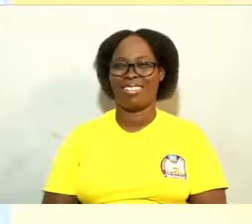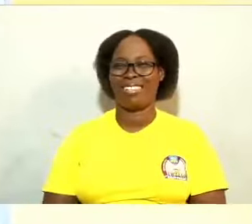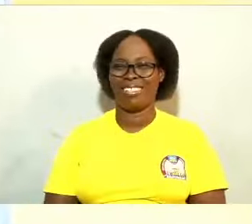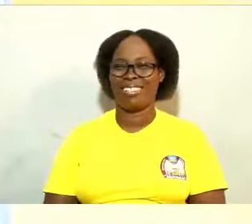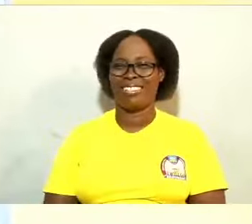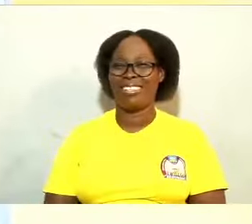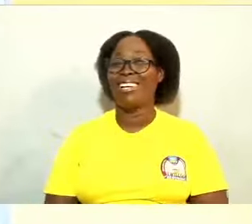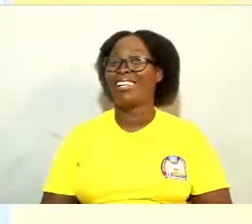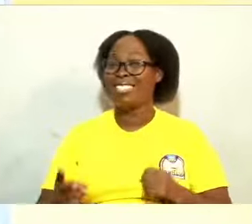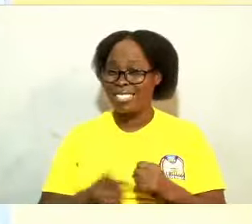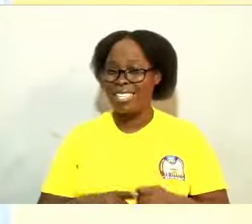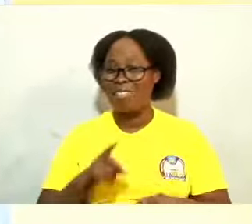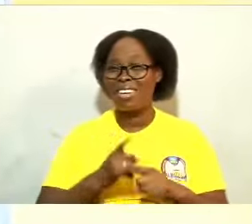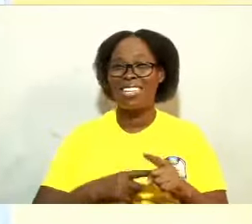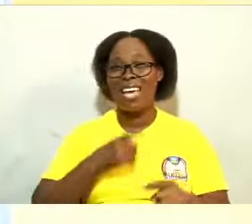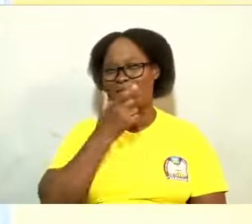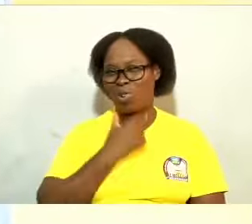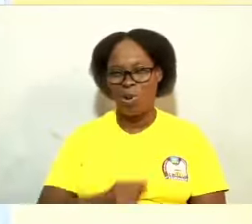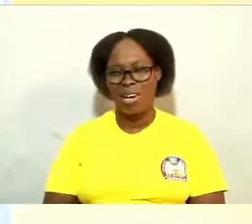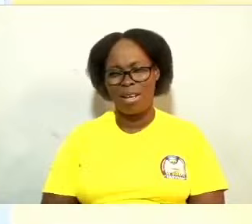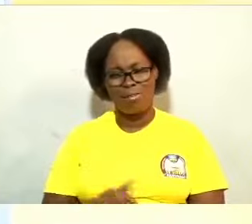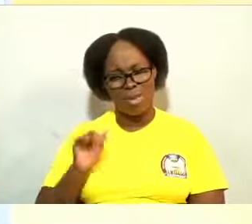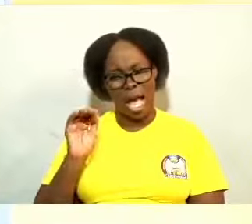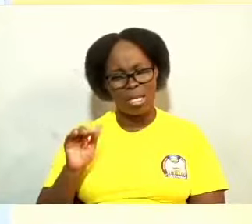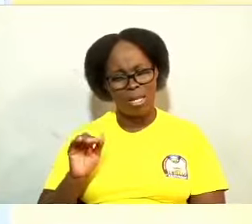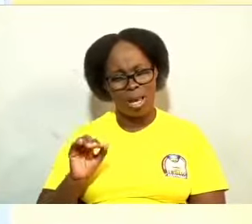Lakini conscious inanituma ya kwamba lazima nioe.